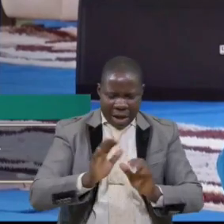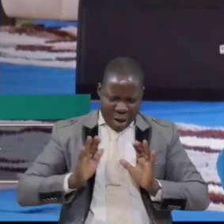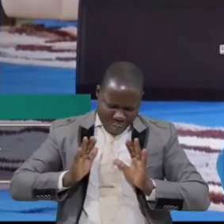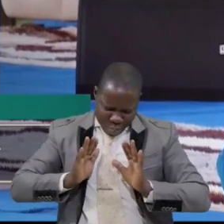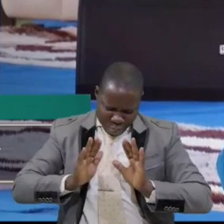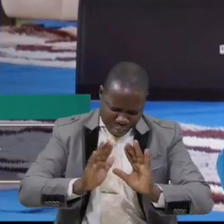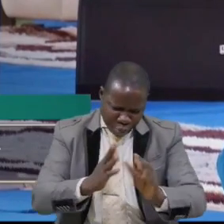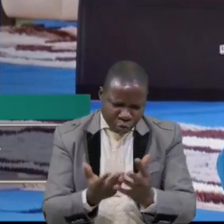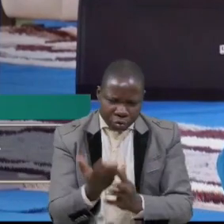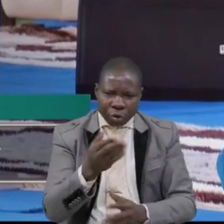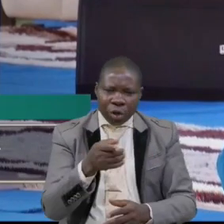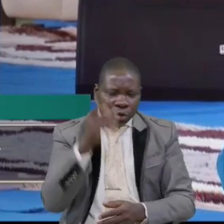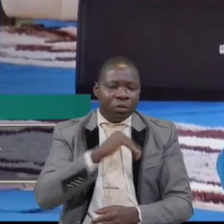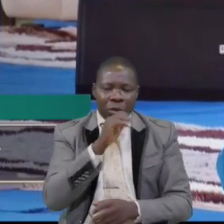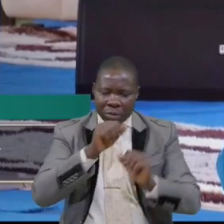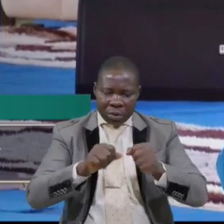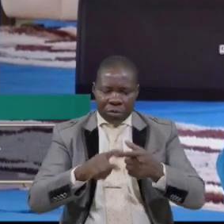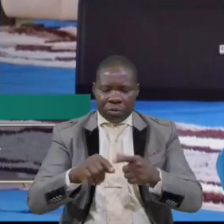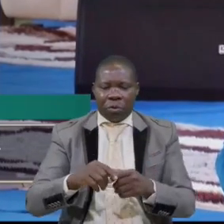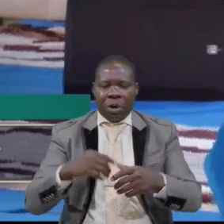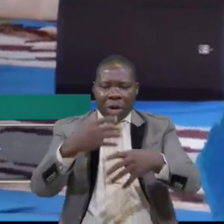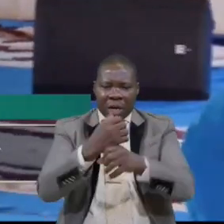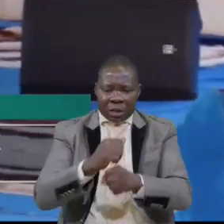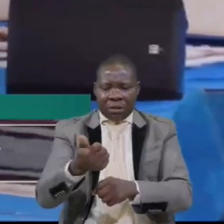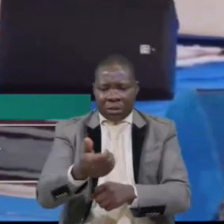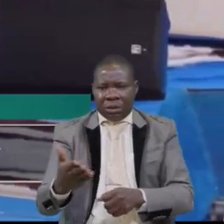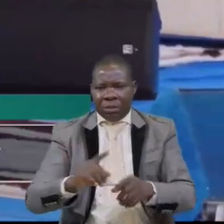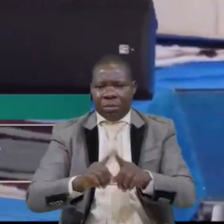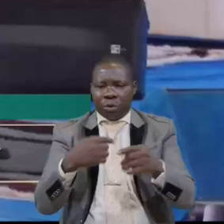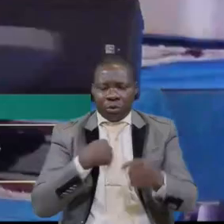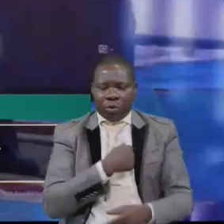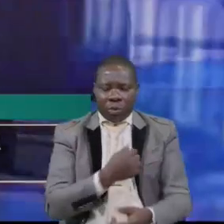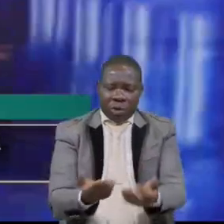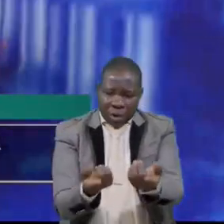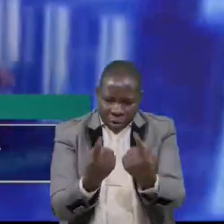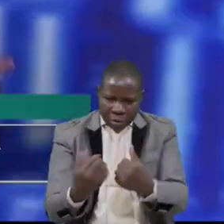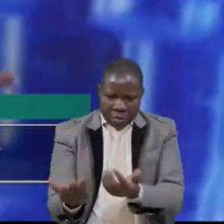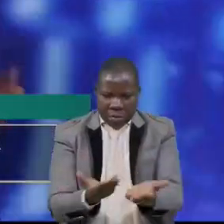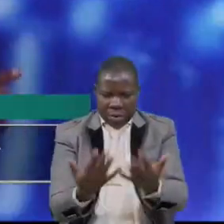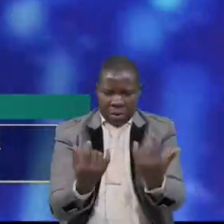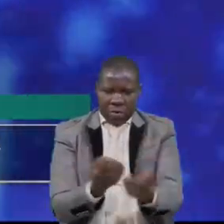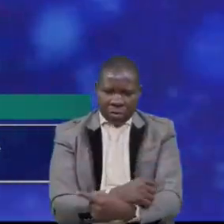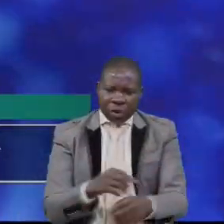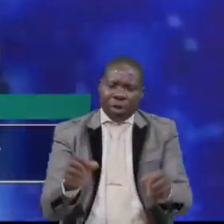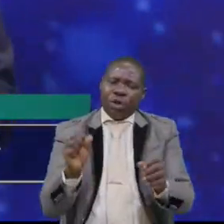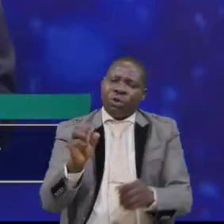ses difficultés. Alors, nous sommes venus ici afin que tu puisses